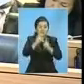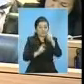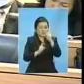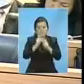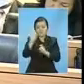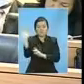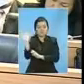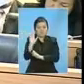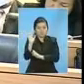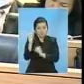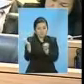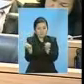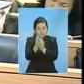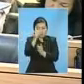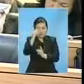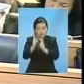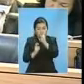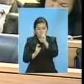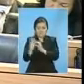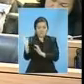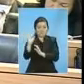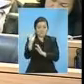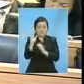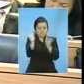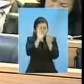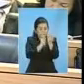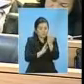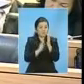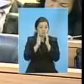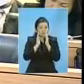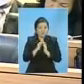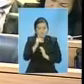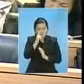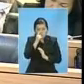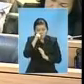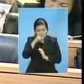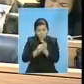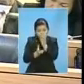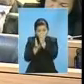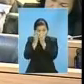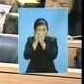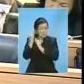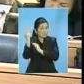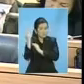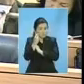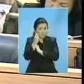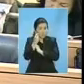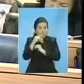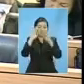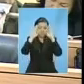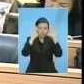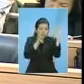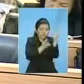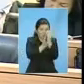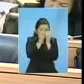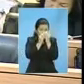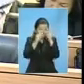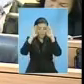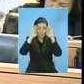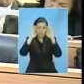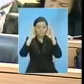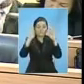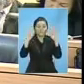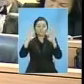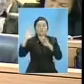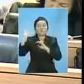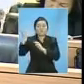โลกอีกแล้วคนไทยเป็นคนที่เรียนรู้เร็วค่ะเป็นคนที่สามารถเรียนรู้จากประสบการณ์ที่ผ่านมา